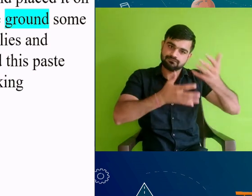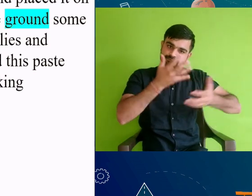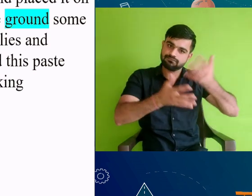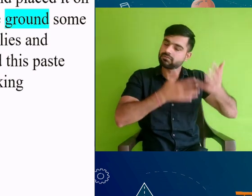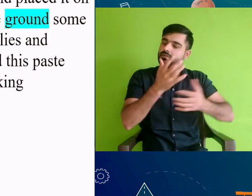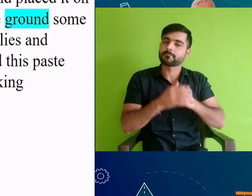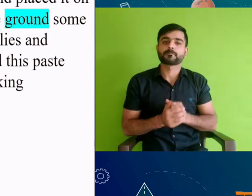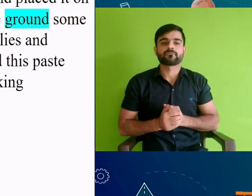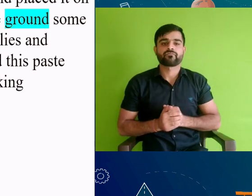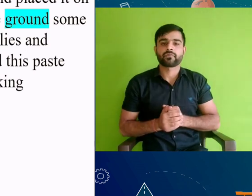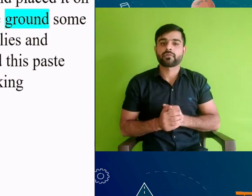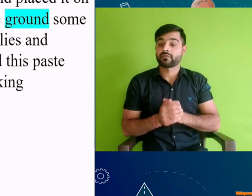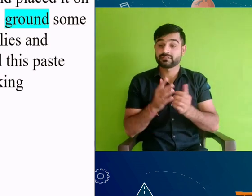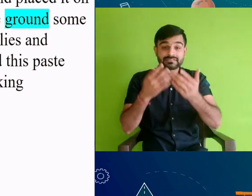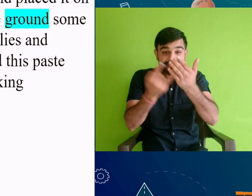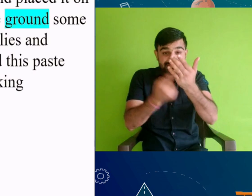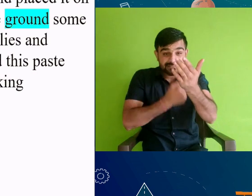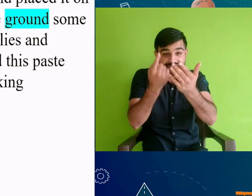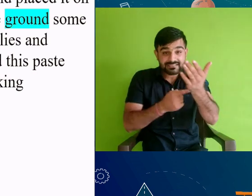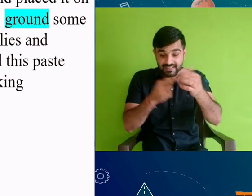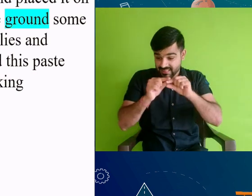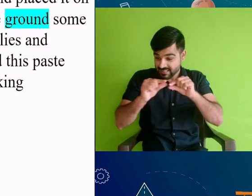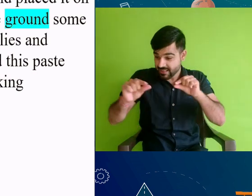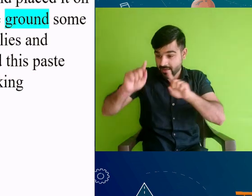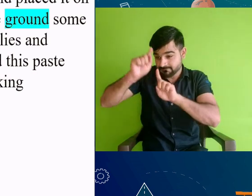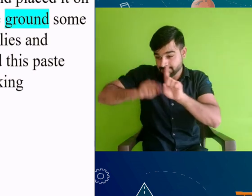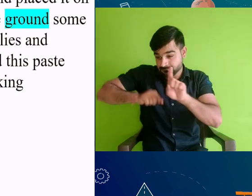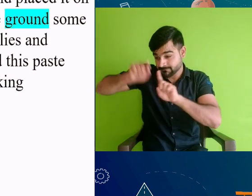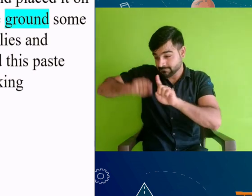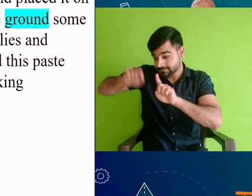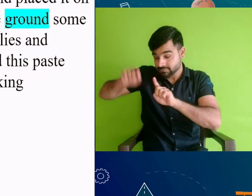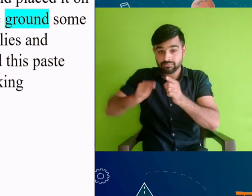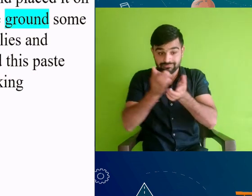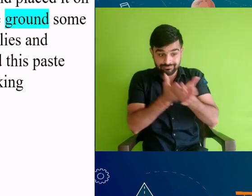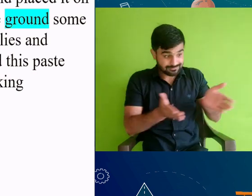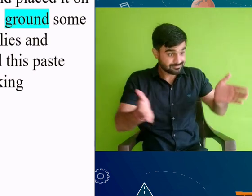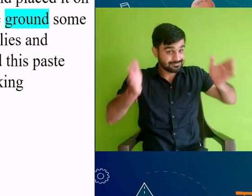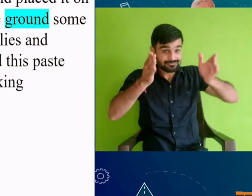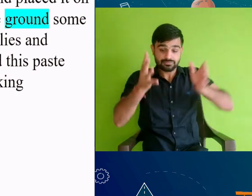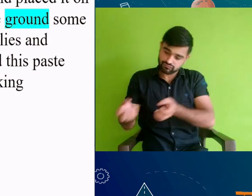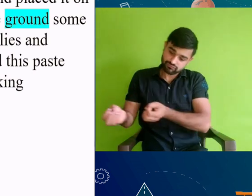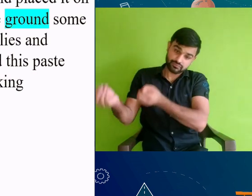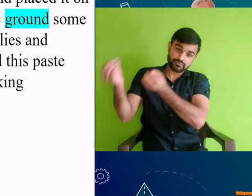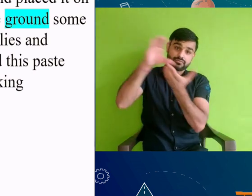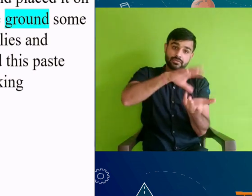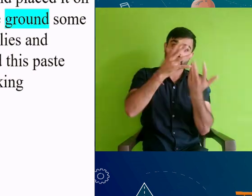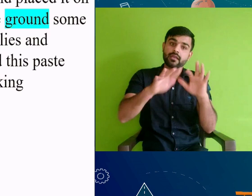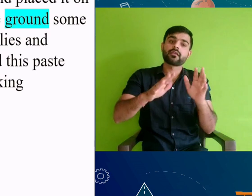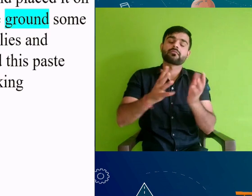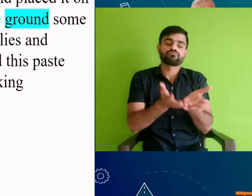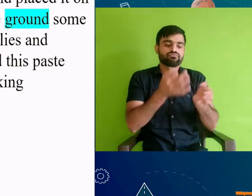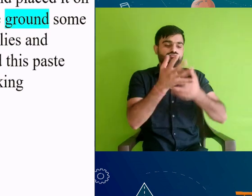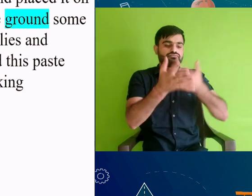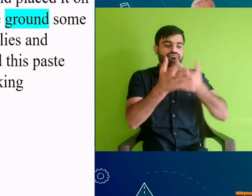वो सारे छिलके जो थे लंबे लंबे स्ट्रिप्स में काटकर उस ह्यूज पॉट में रखे और उसको फिर फायर के ऊपर रखा ताकि